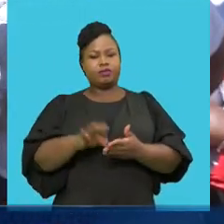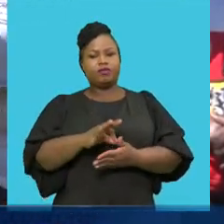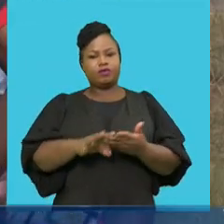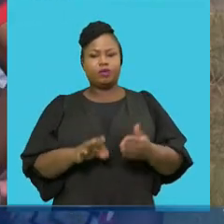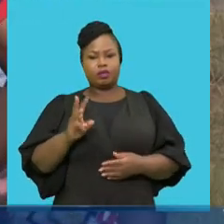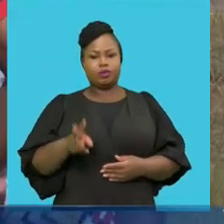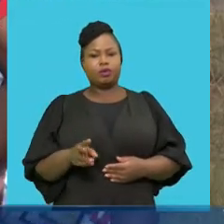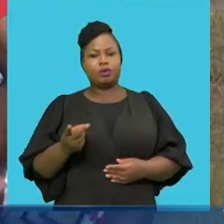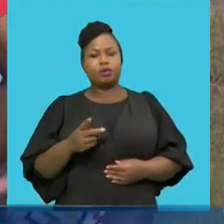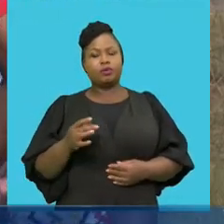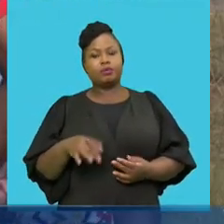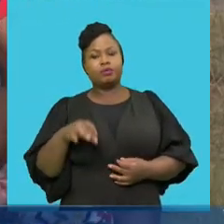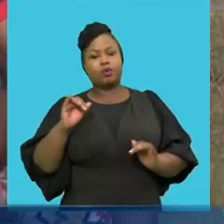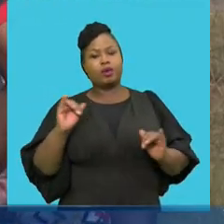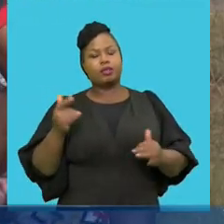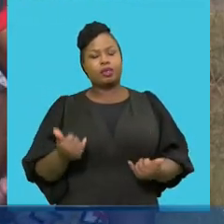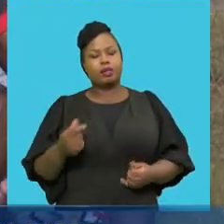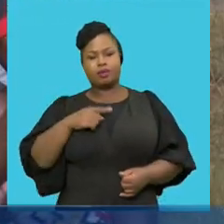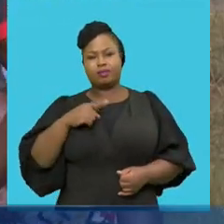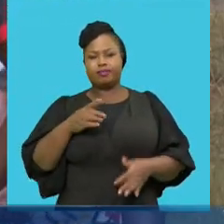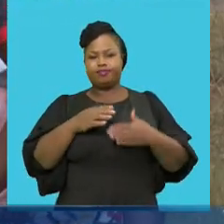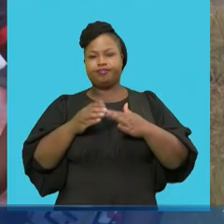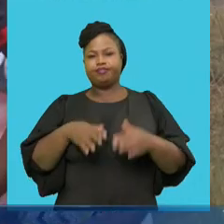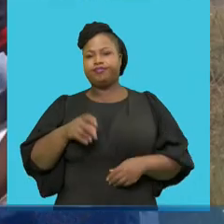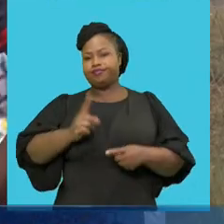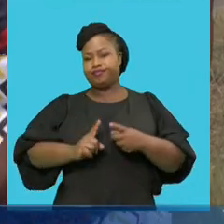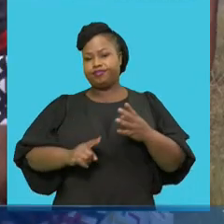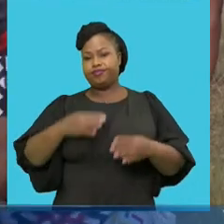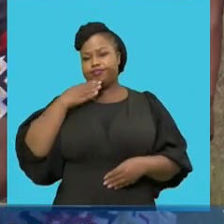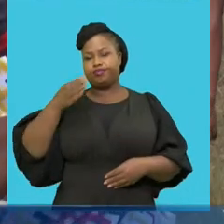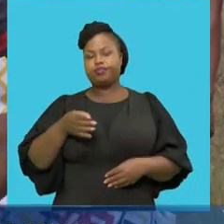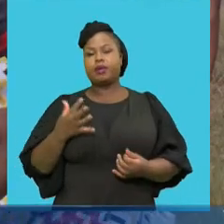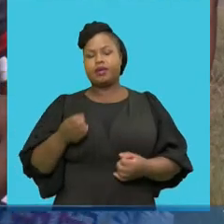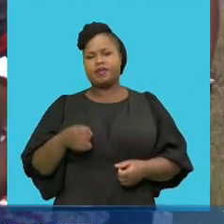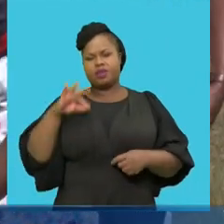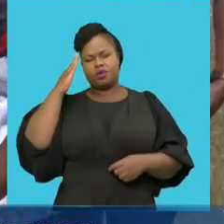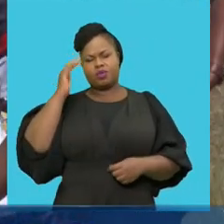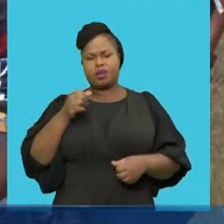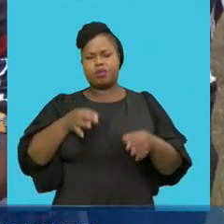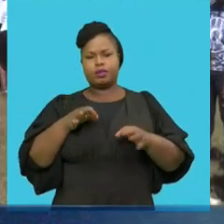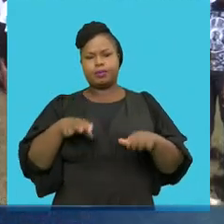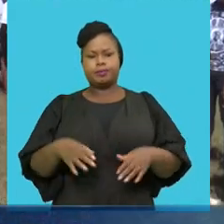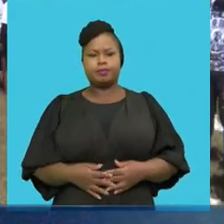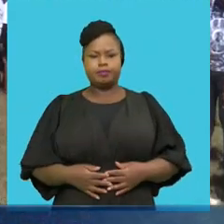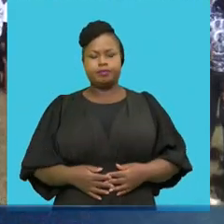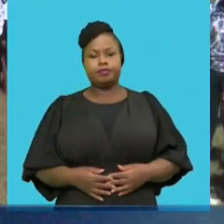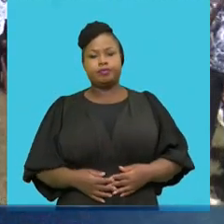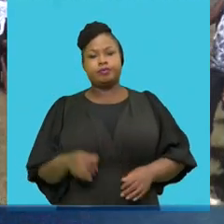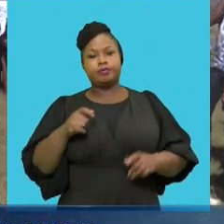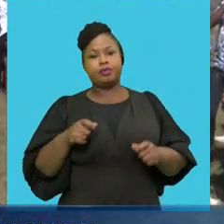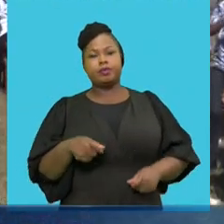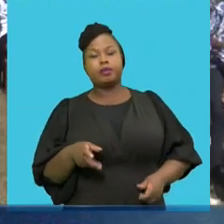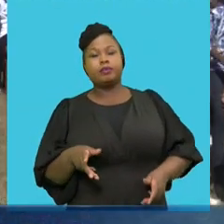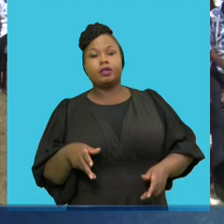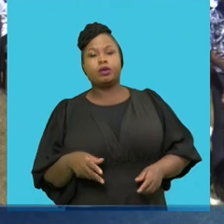okhethweni, ikakhulukazi njengoba yegabe ngabaholi ekholelwa ngokuthi-ke banamava aziwayo kwezombusazwe. Abantu balapha